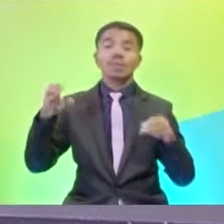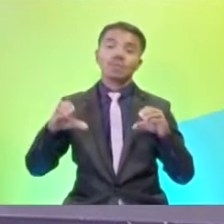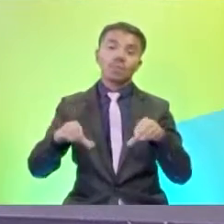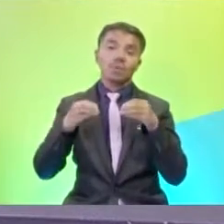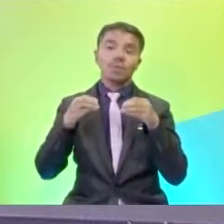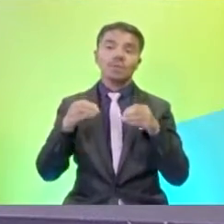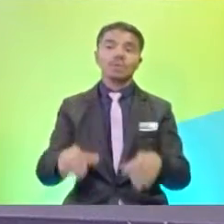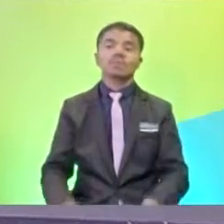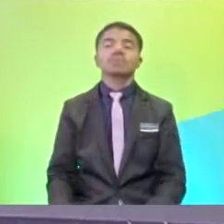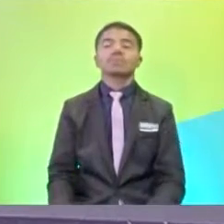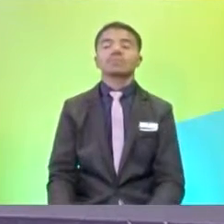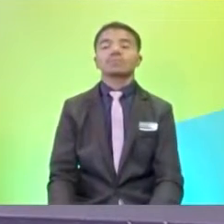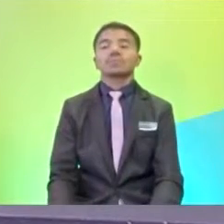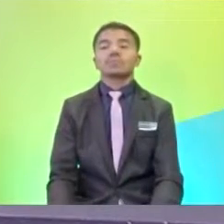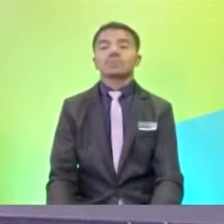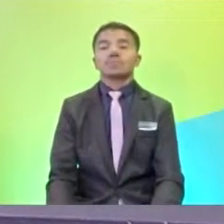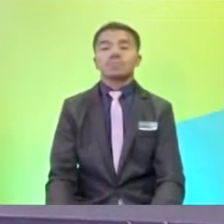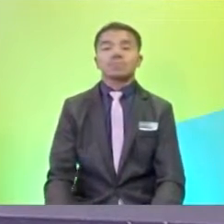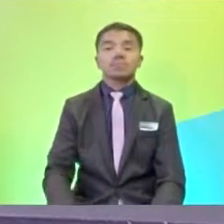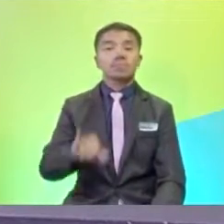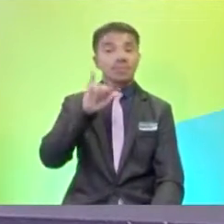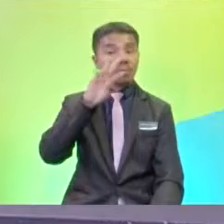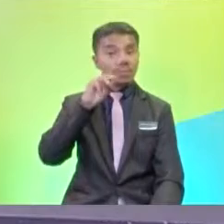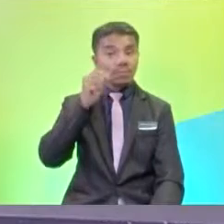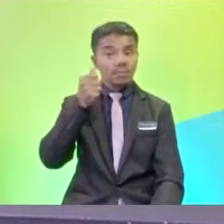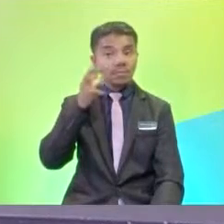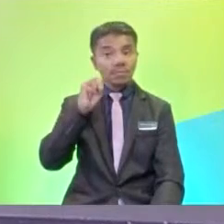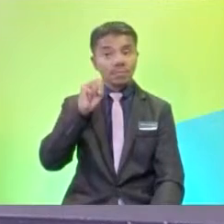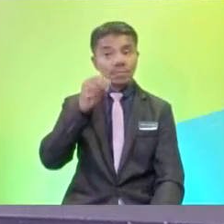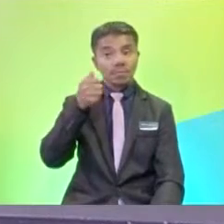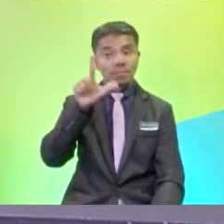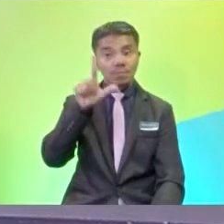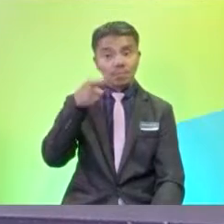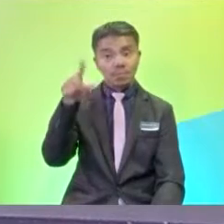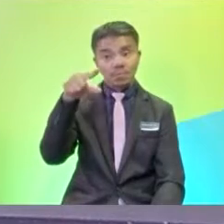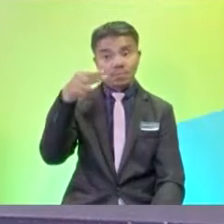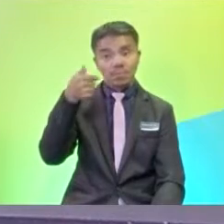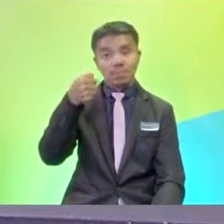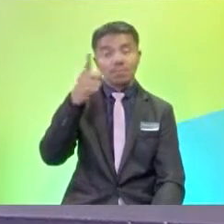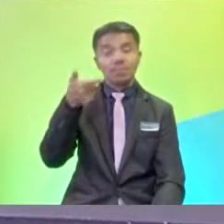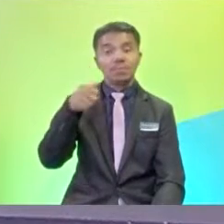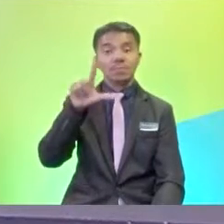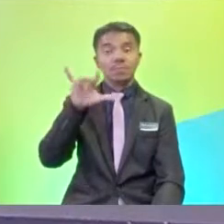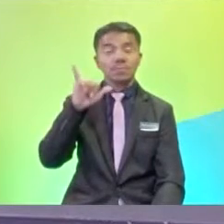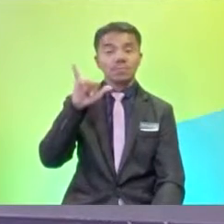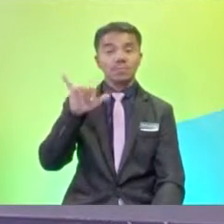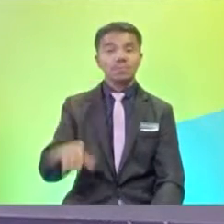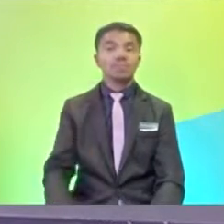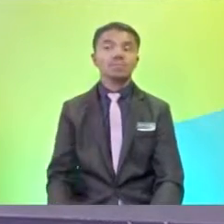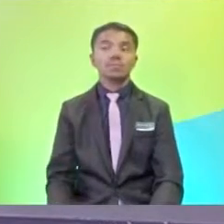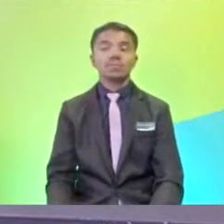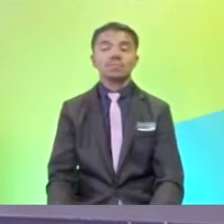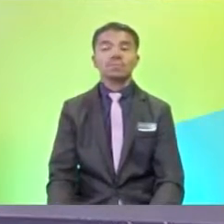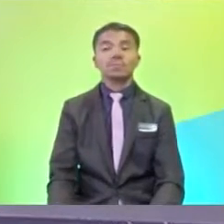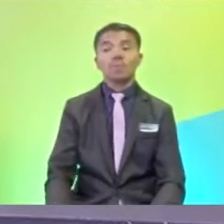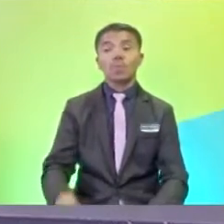Imam Al Ghazali lima Al Ghazali pun dia ee beradab dengan gurunya ketika gurunya berjalan ee dia tidak akan